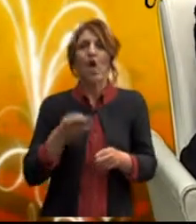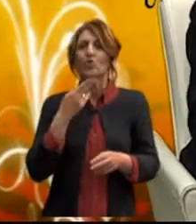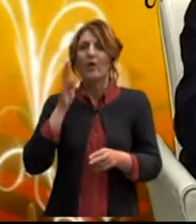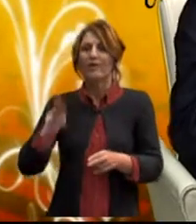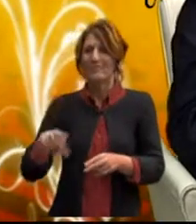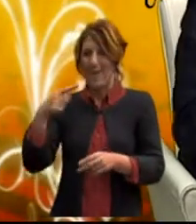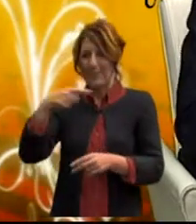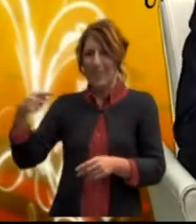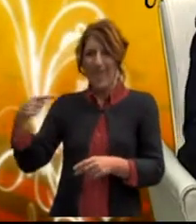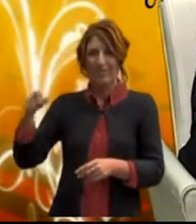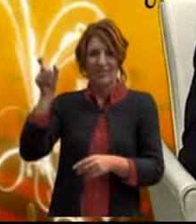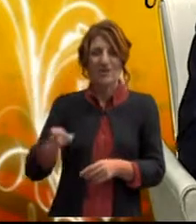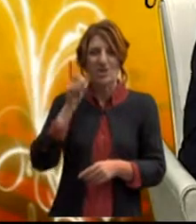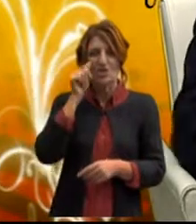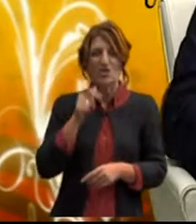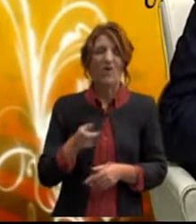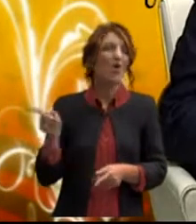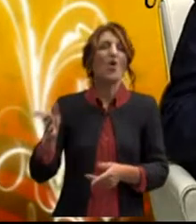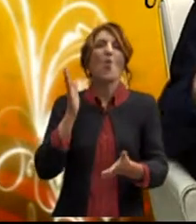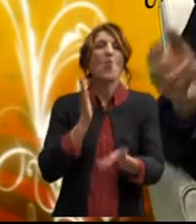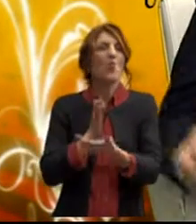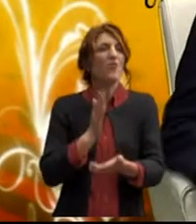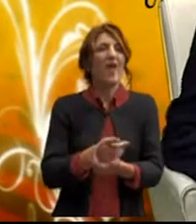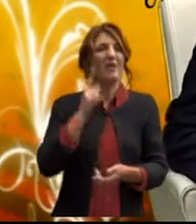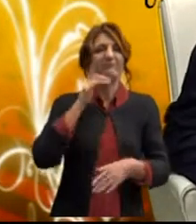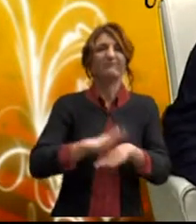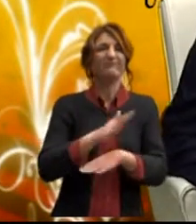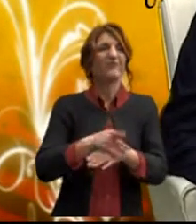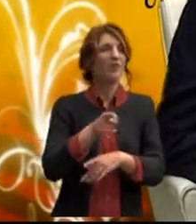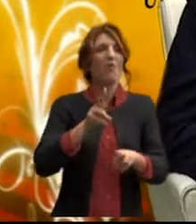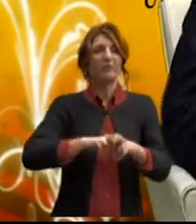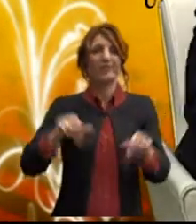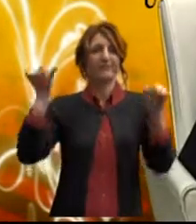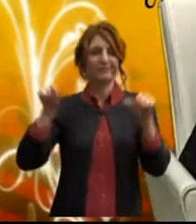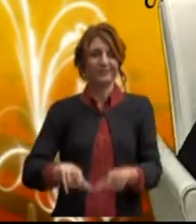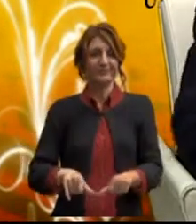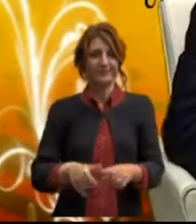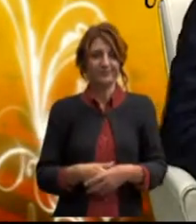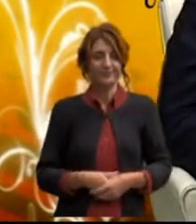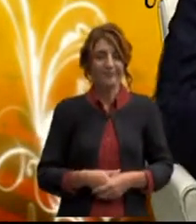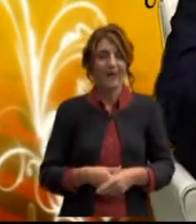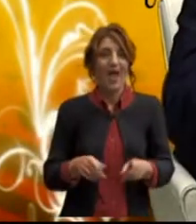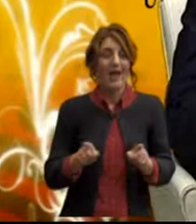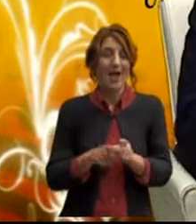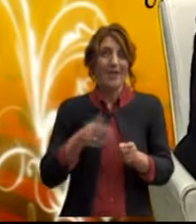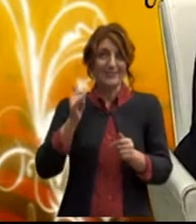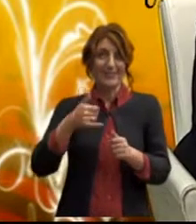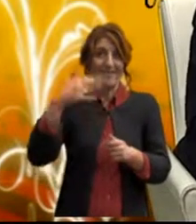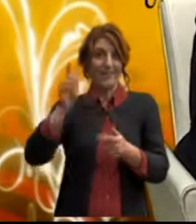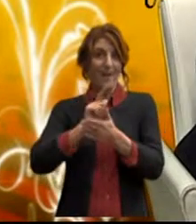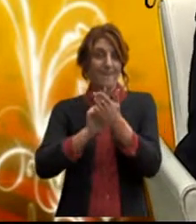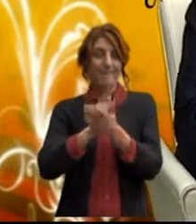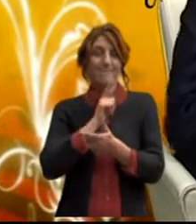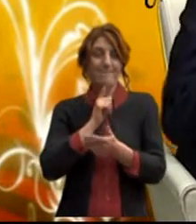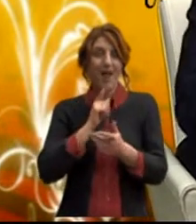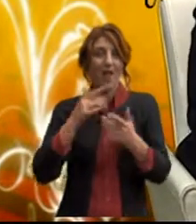je crno. I prema tome mediji malo više svjetla, pogotovo sad u ove dane kad je manje prirodnog svjetla, ali malo više